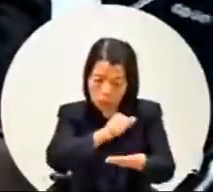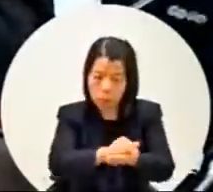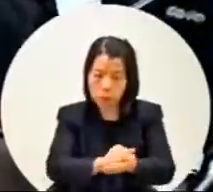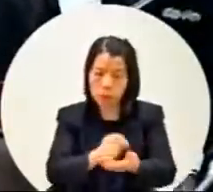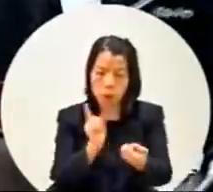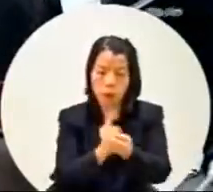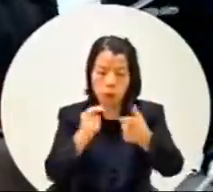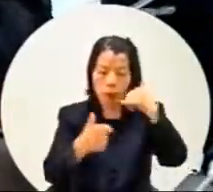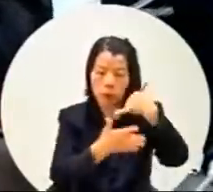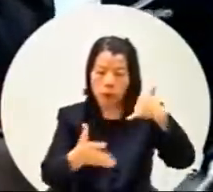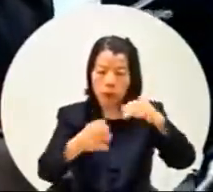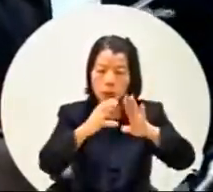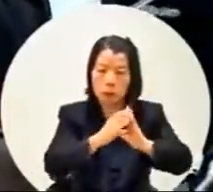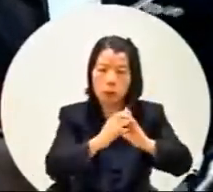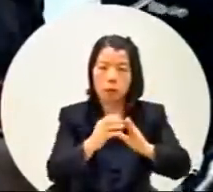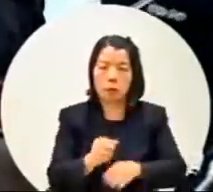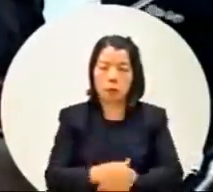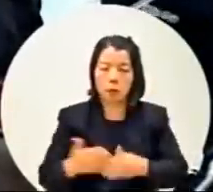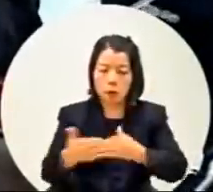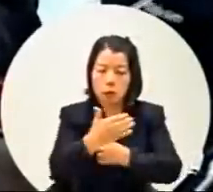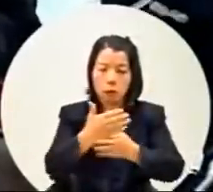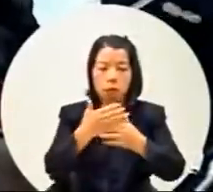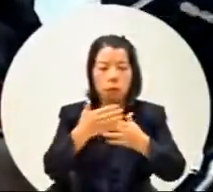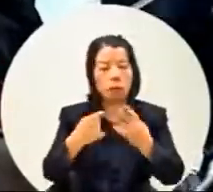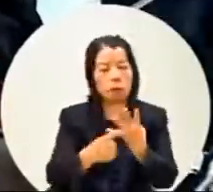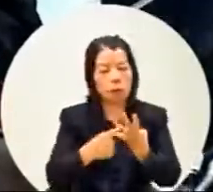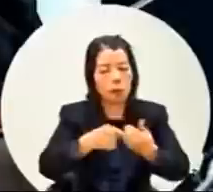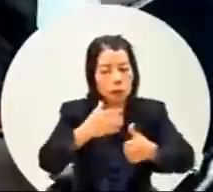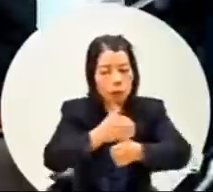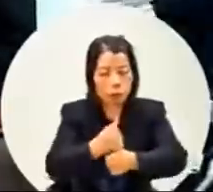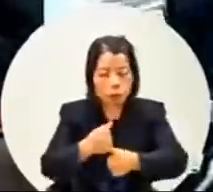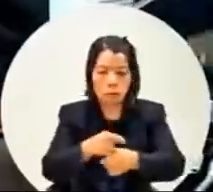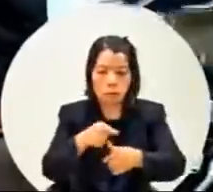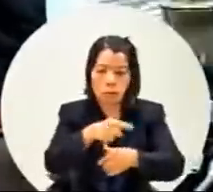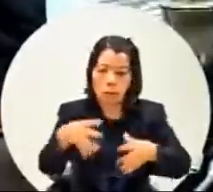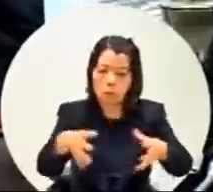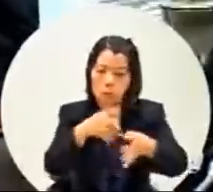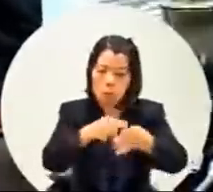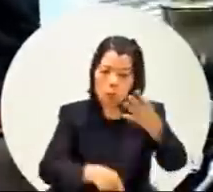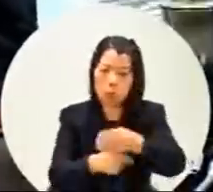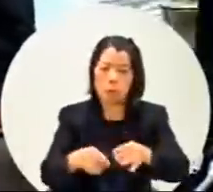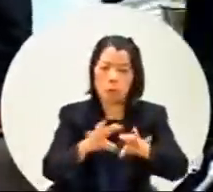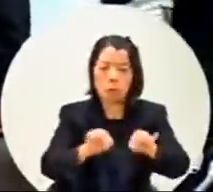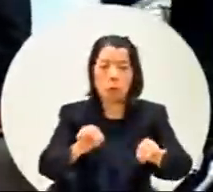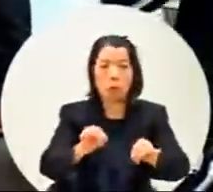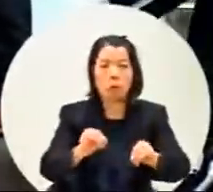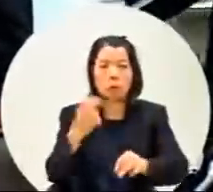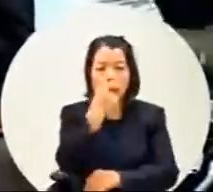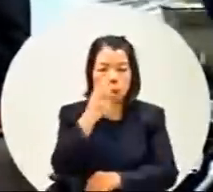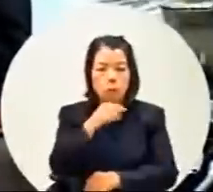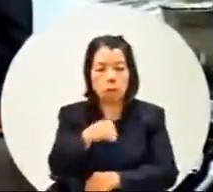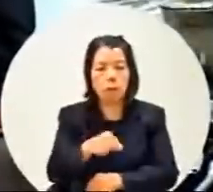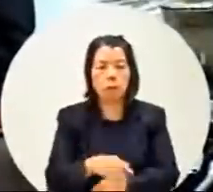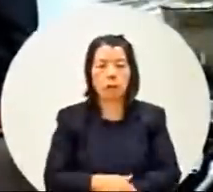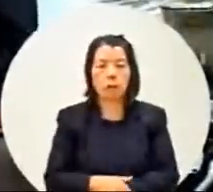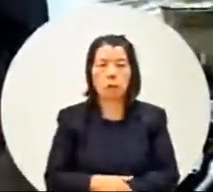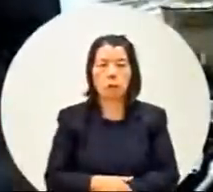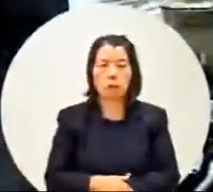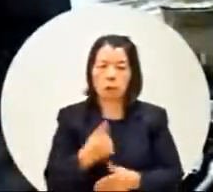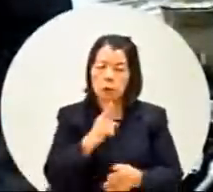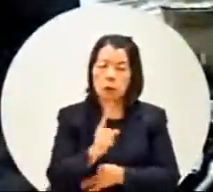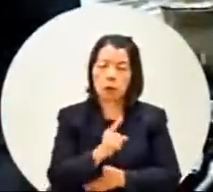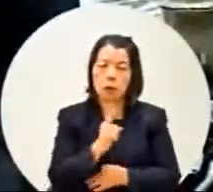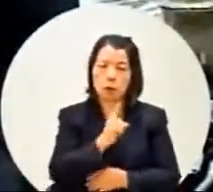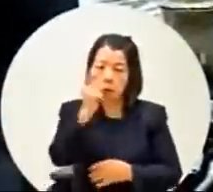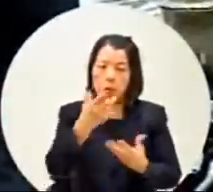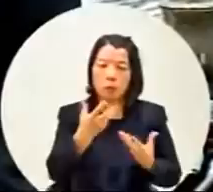洋局或是渔业署的相关同仁，那地检署他是予以不起诉，因为他认为说没有。 是不起诉还是牵